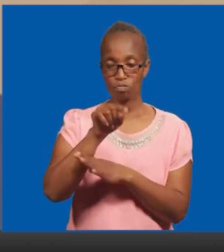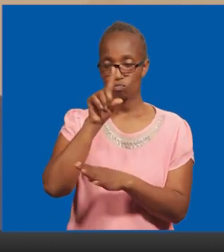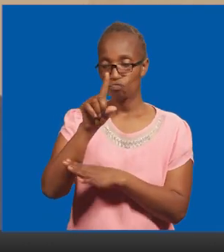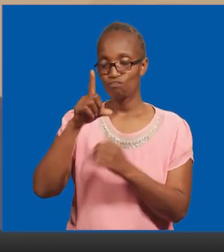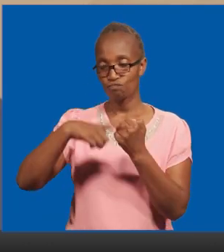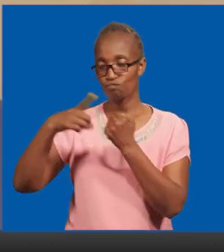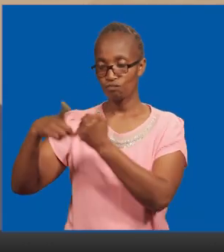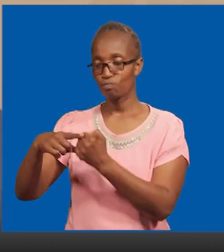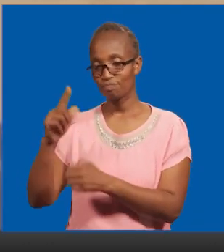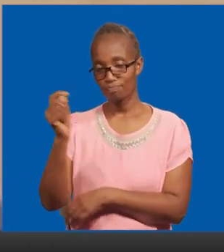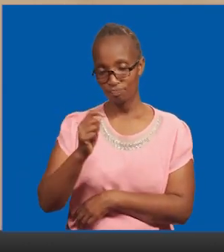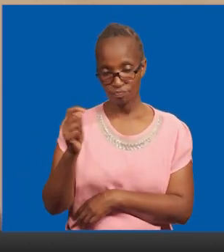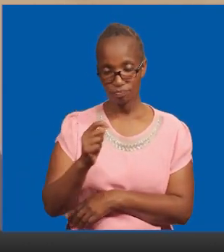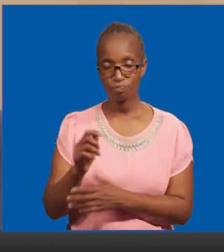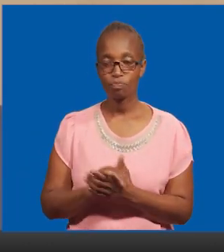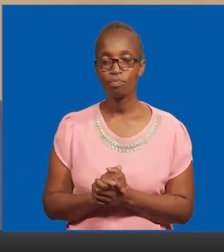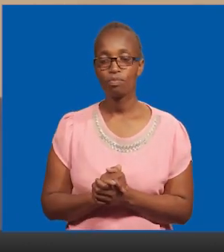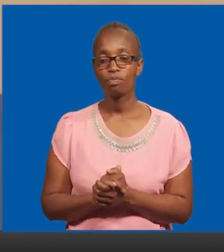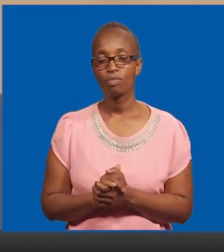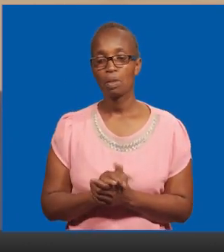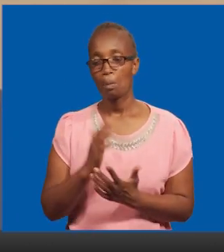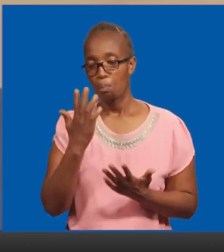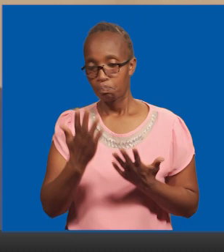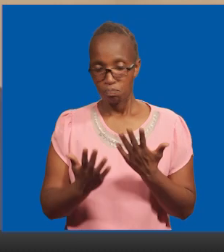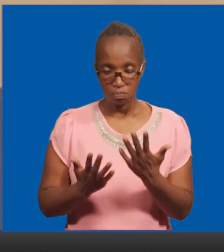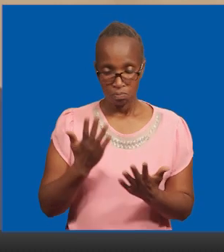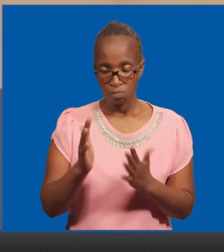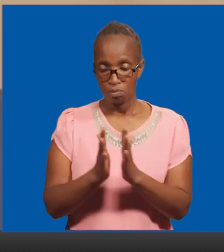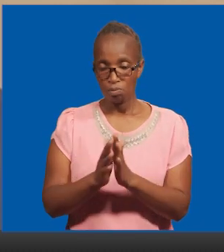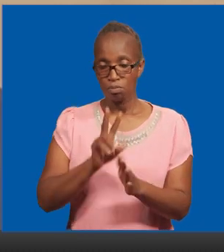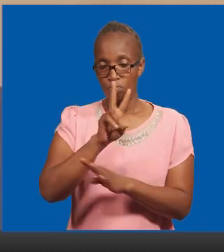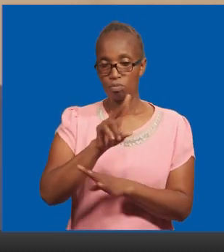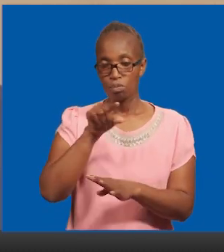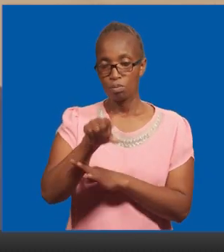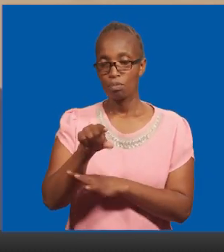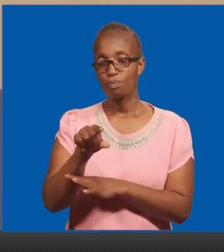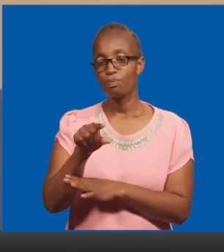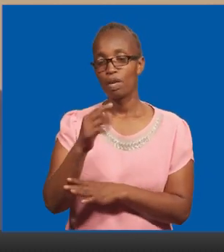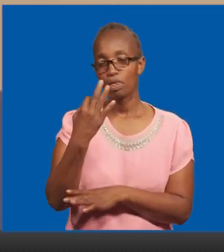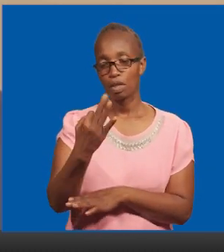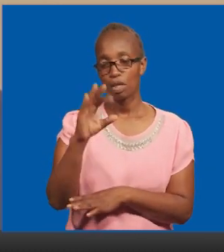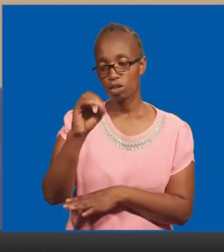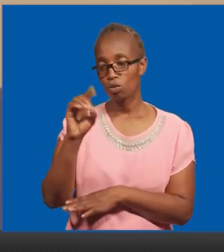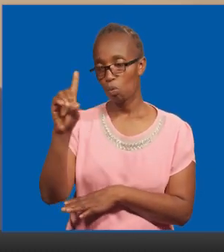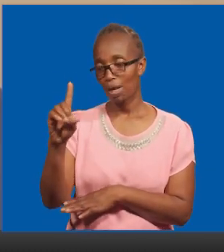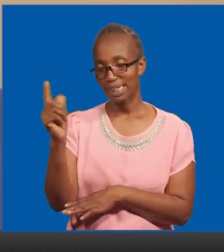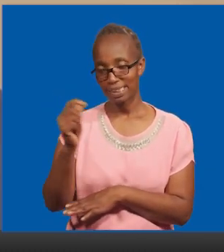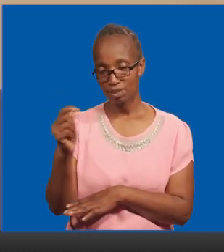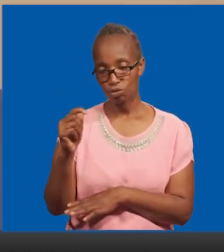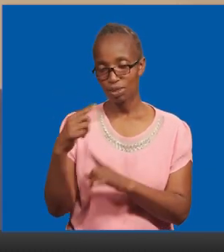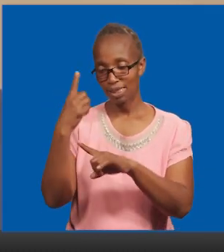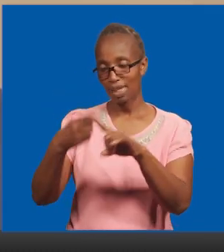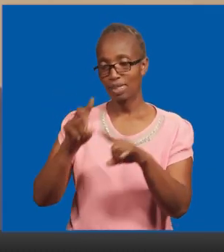2022-2023 after collecting 2.166 trillion Kenya shillings compared to